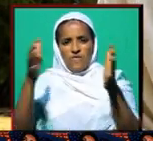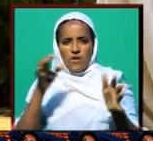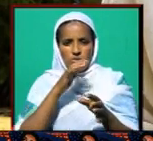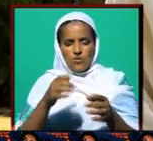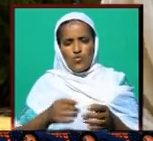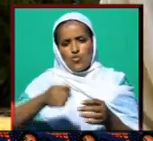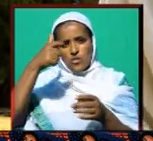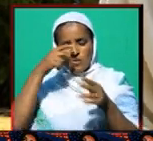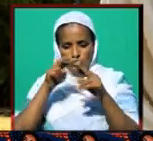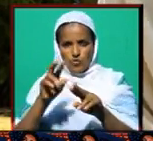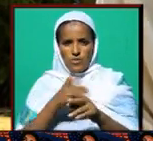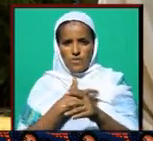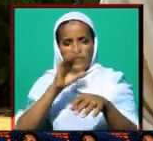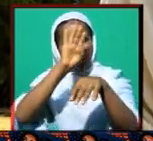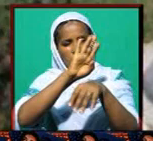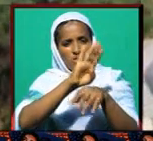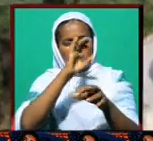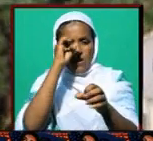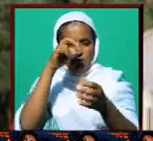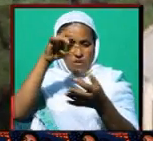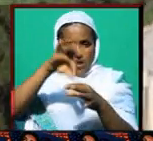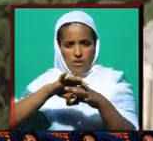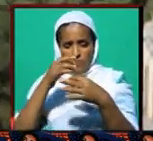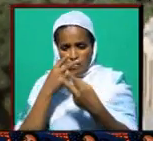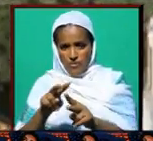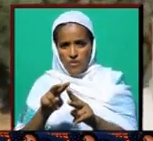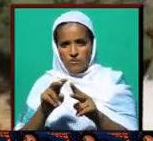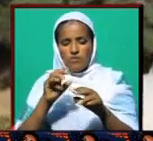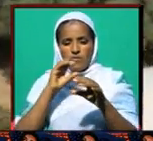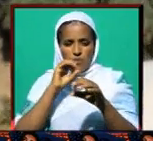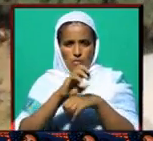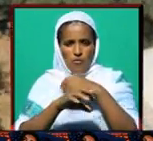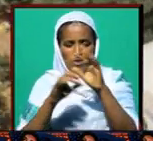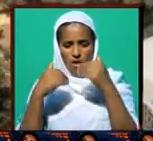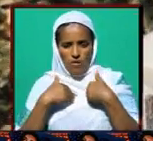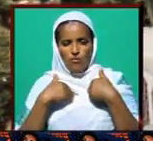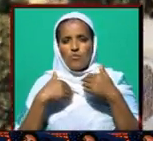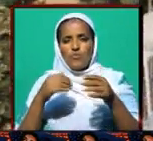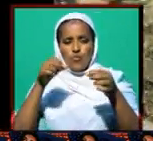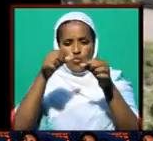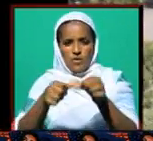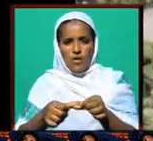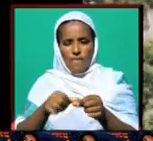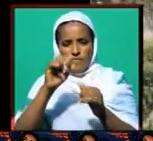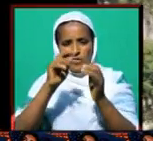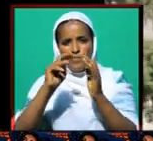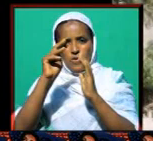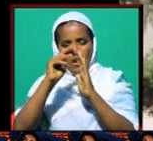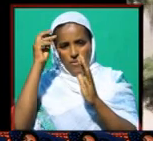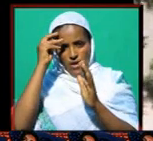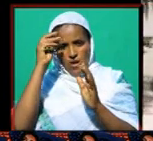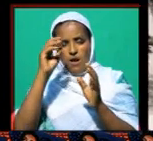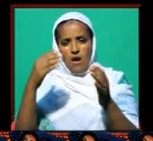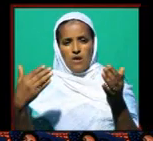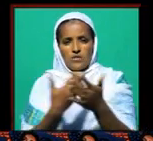በሙሉ ብዙ እያስተላለፉት ያለው መልእክት ሰፊ አይደለም። ውድ ተመልካቾቻችን፣ የህንፃ ቤተ ክርስቲያንን አተካከል በተመለከተ ከመምህራን ጋር ያደረግነውን